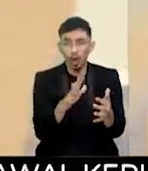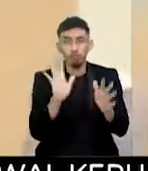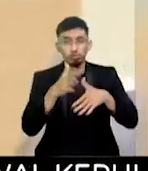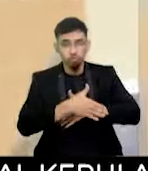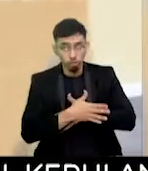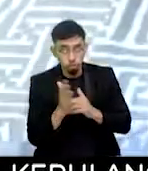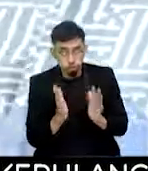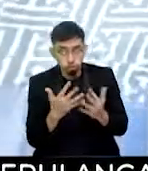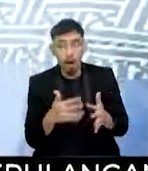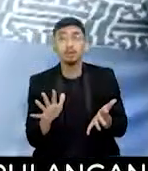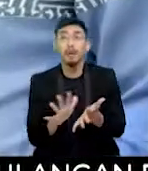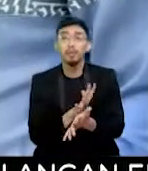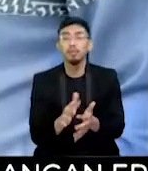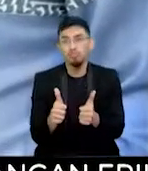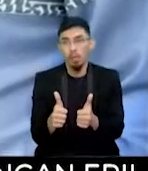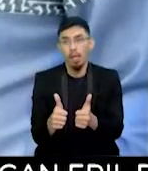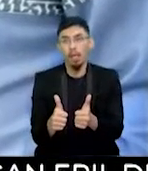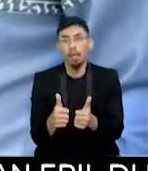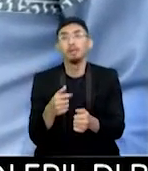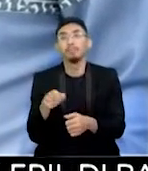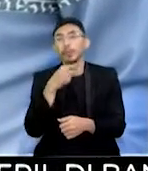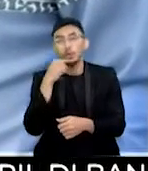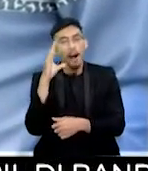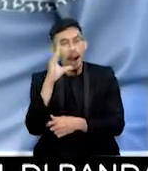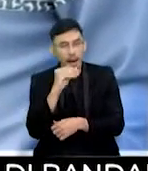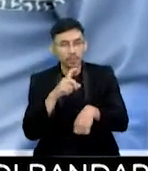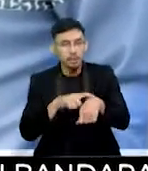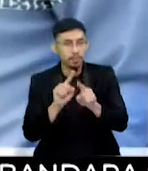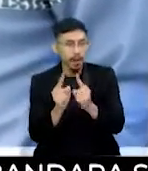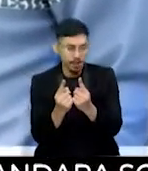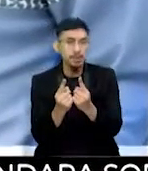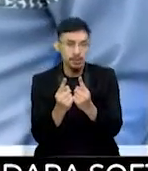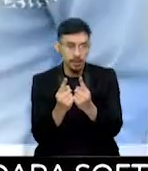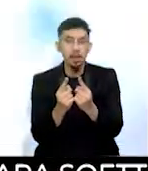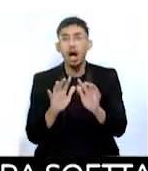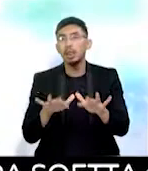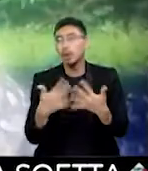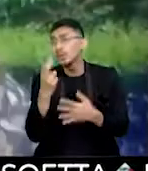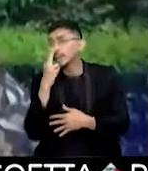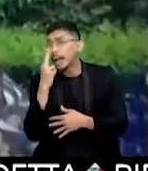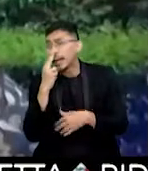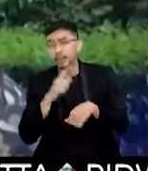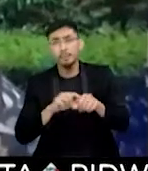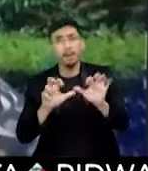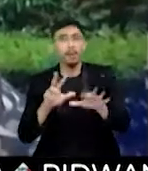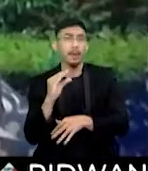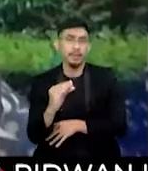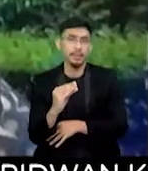memberikan waktu hingga hari Minggu malam pukul 23 hingga Senin pukul 8 pagi.